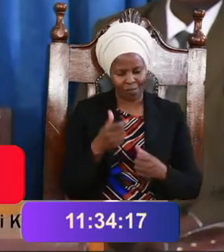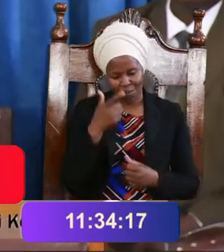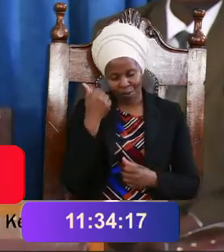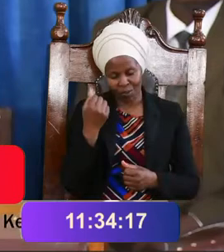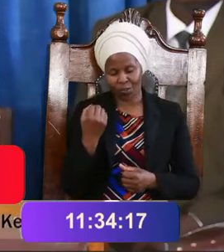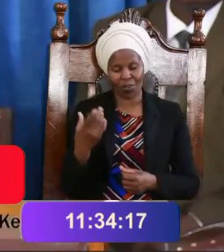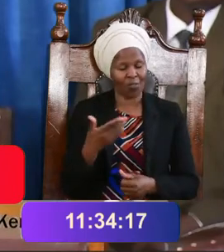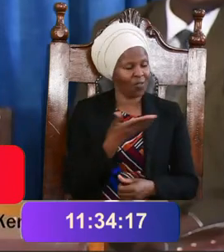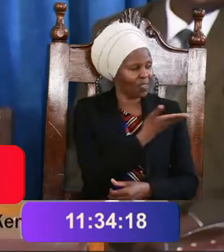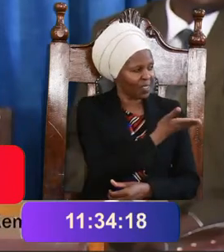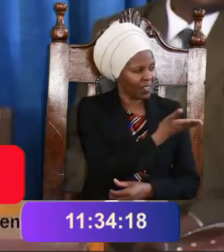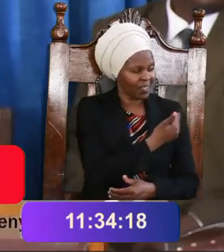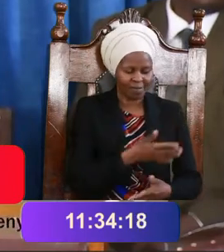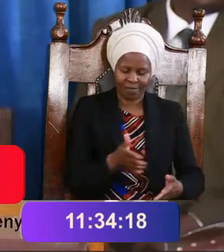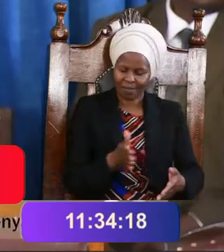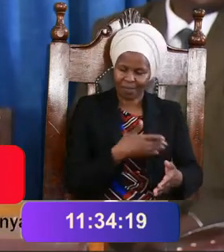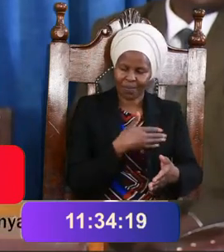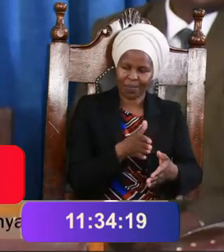Hey.